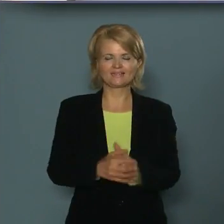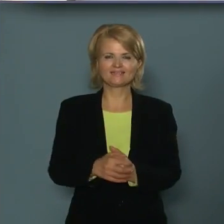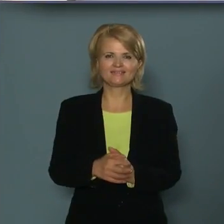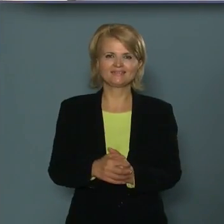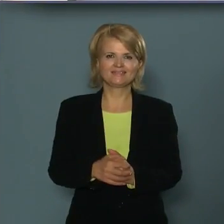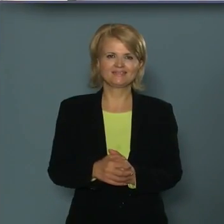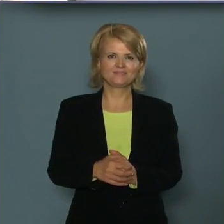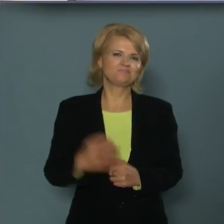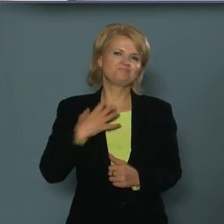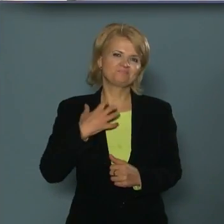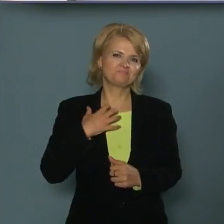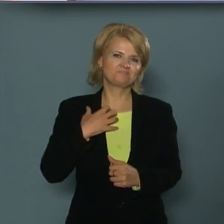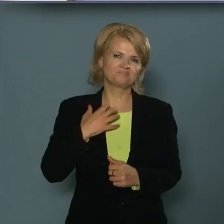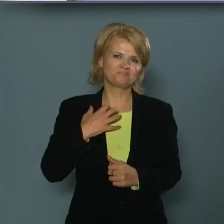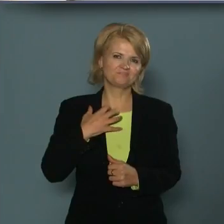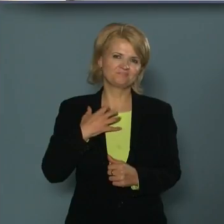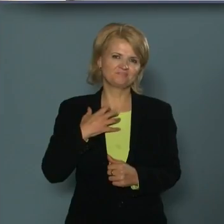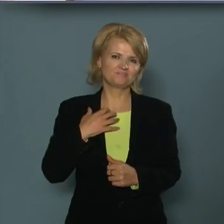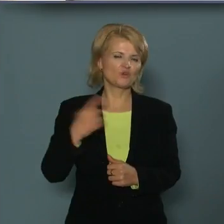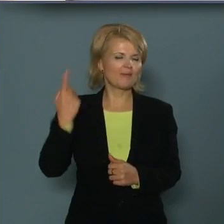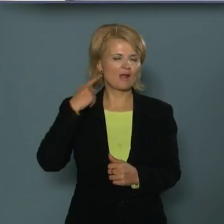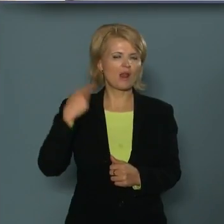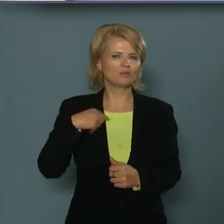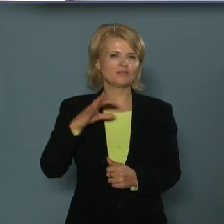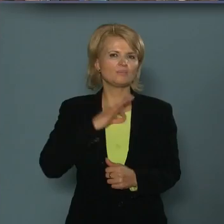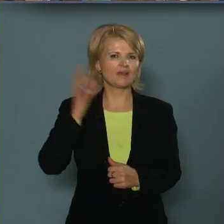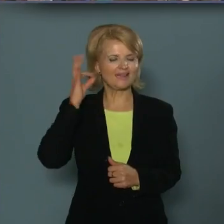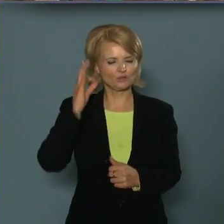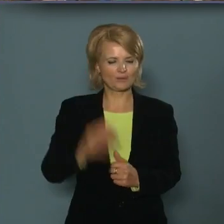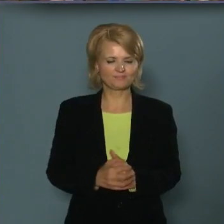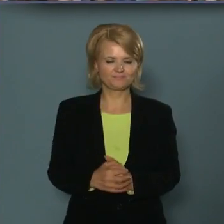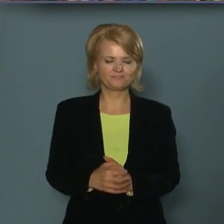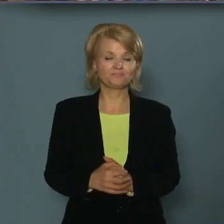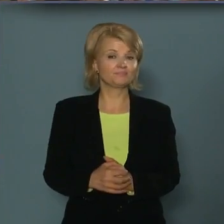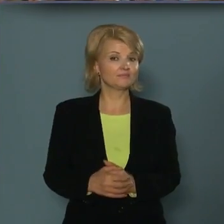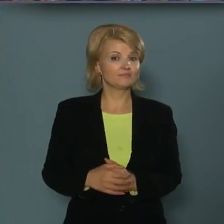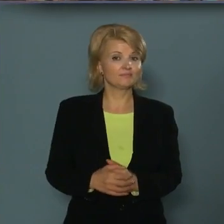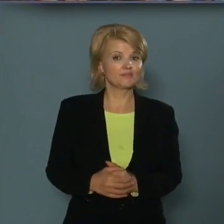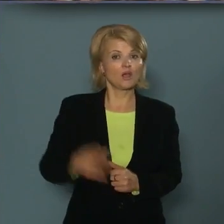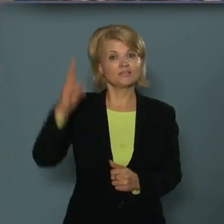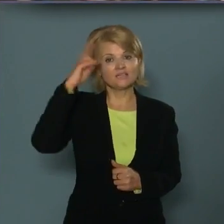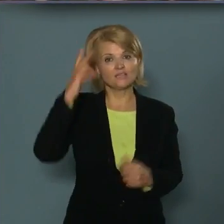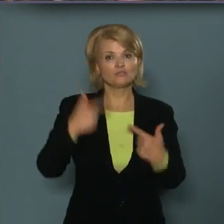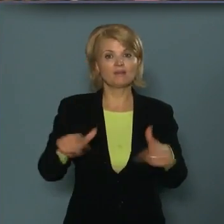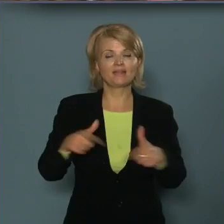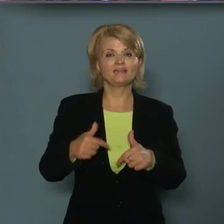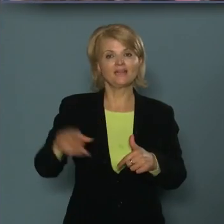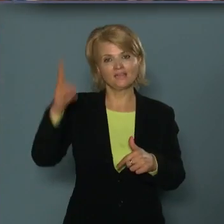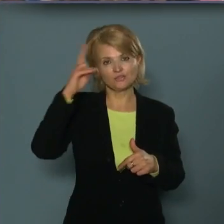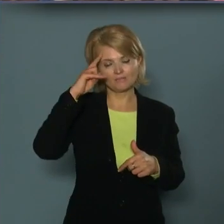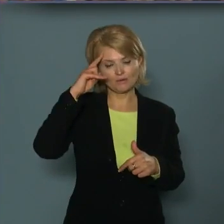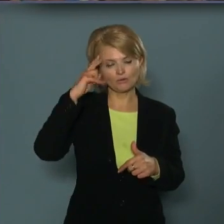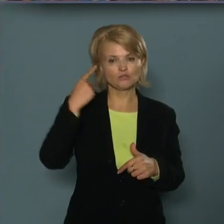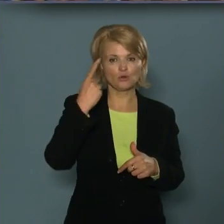ez elég mulatságos volt nekem is akkor, amikor meghallottam a barátnőmtől. Az Ismeretlen ismerős című filmben ön